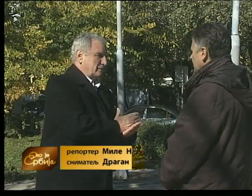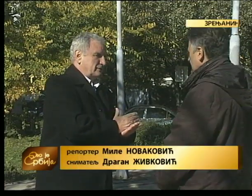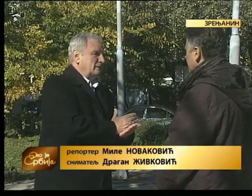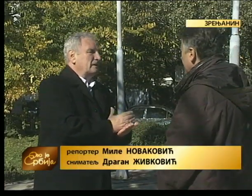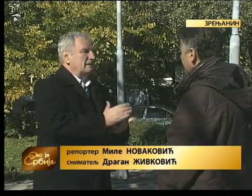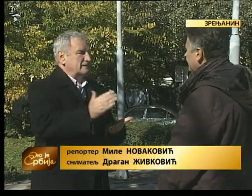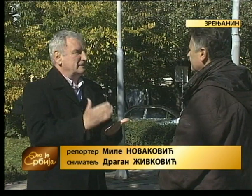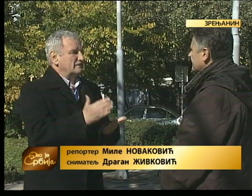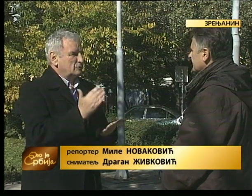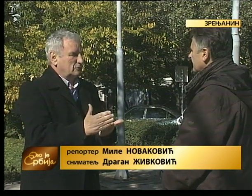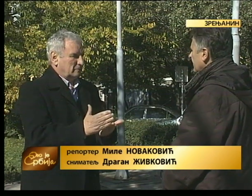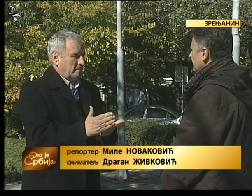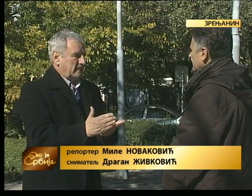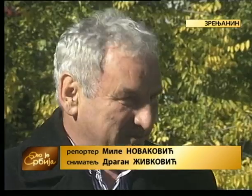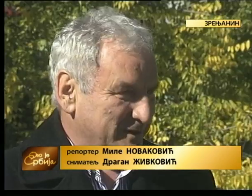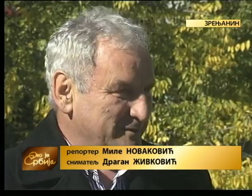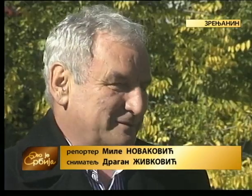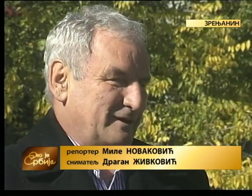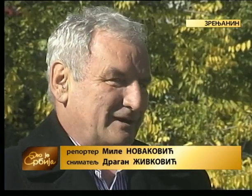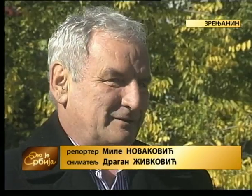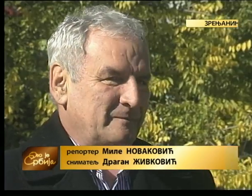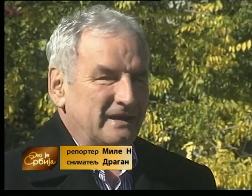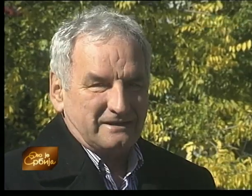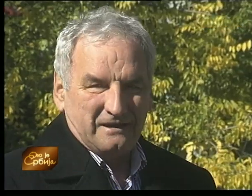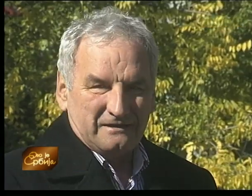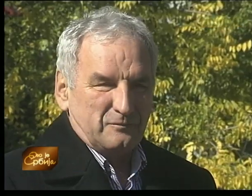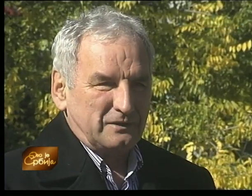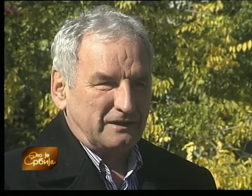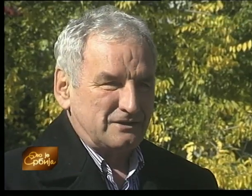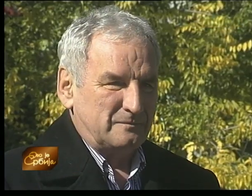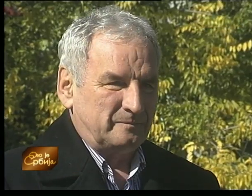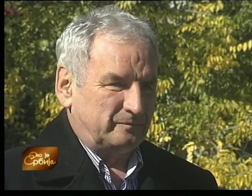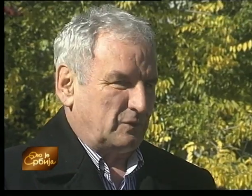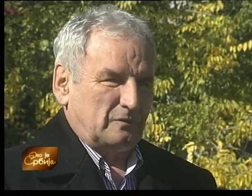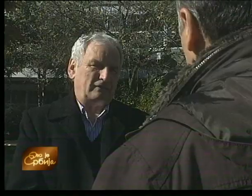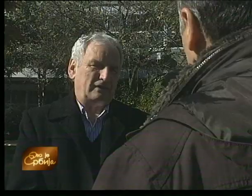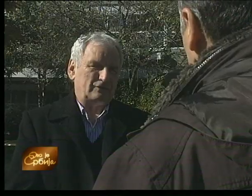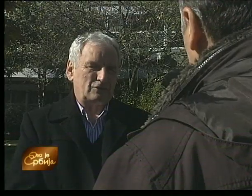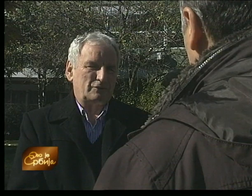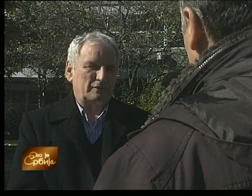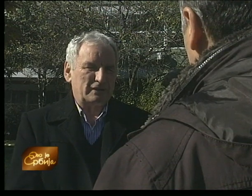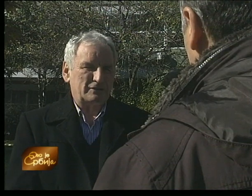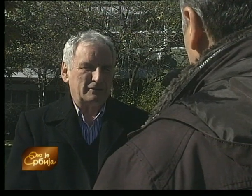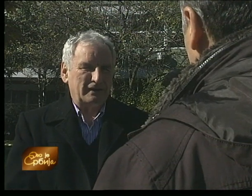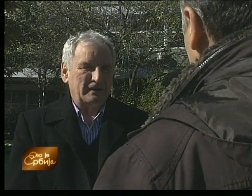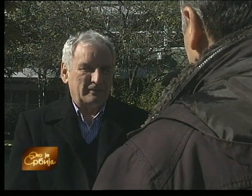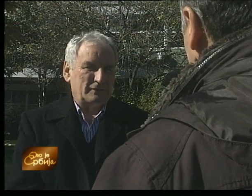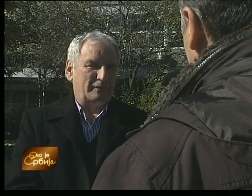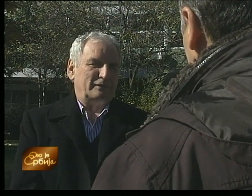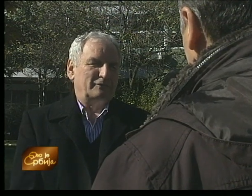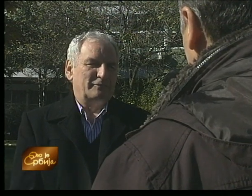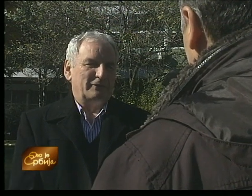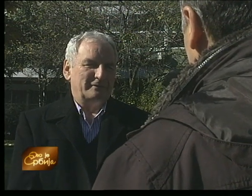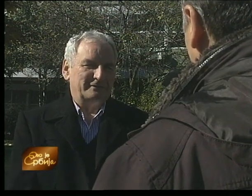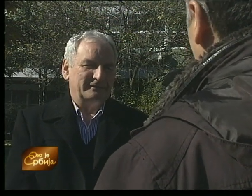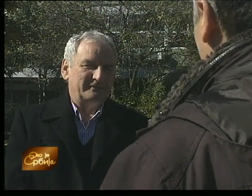Kao bivši radnik Radio Zrenjanina, novinar Božidar Drinić ima pravo da dobije besplatne akcije ovog medija. Ni sanjao nije da će